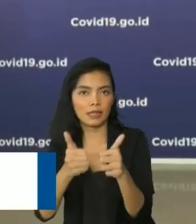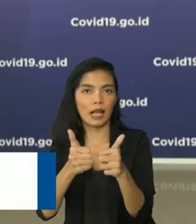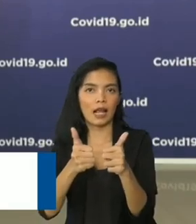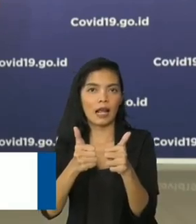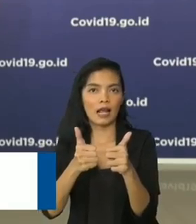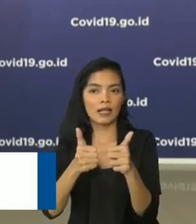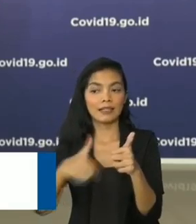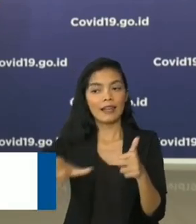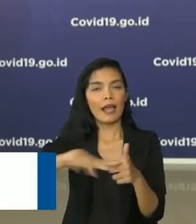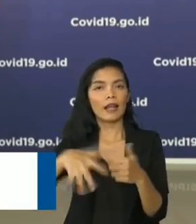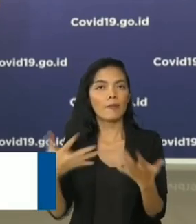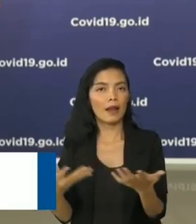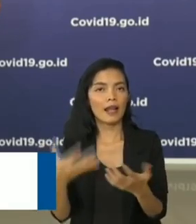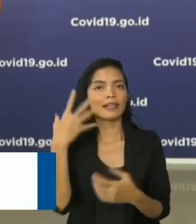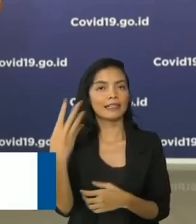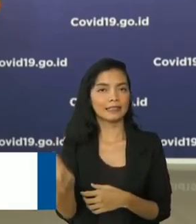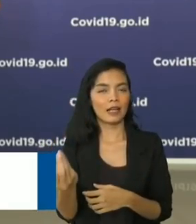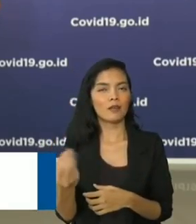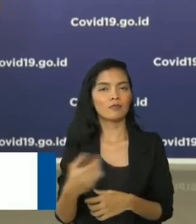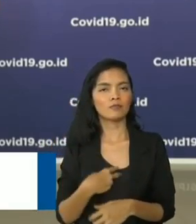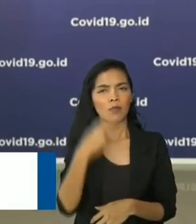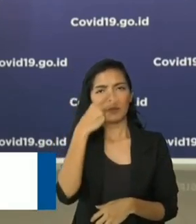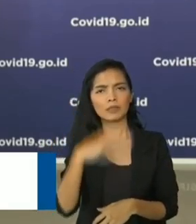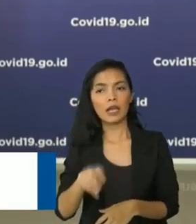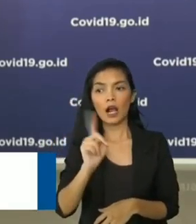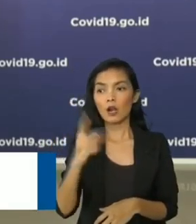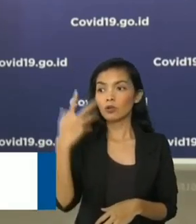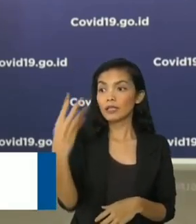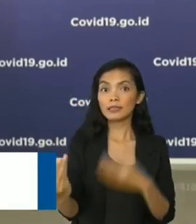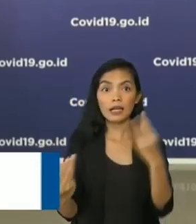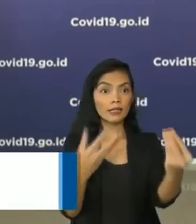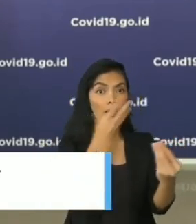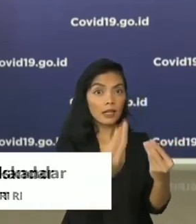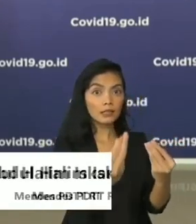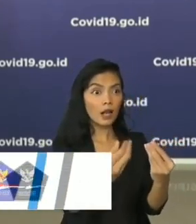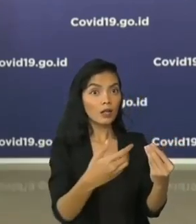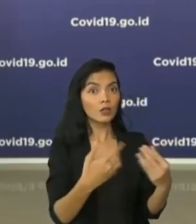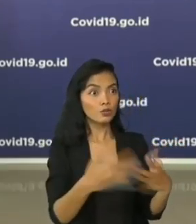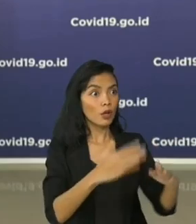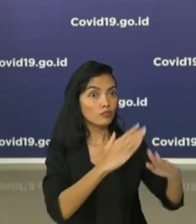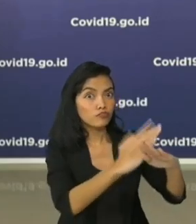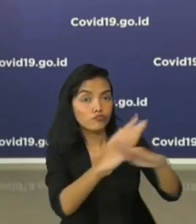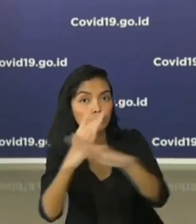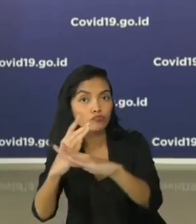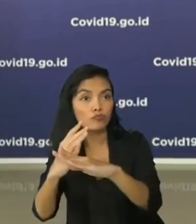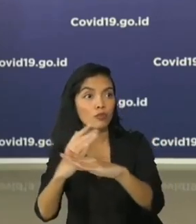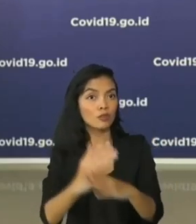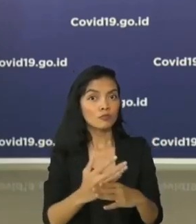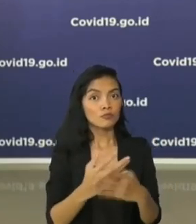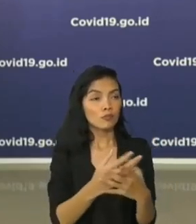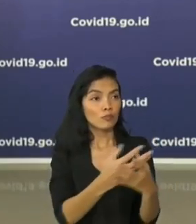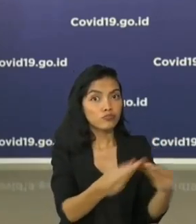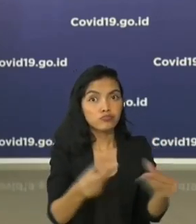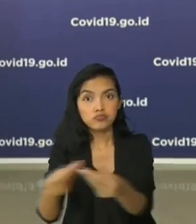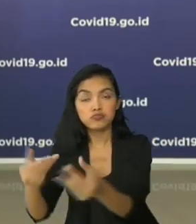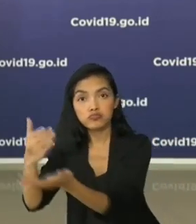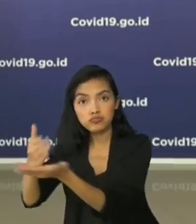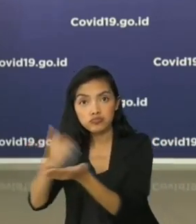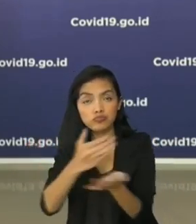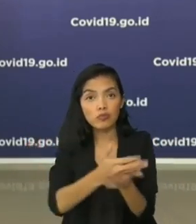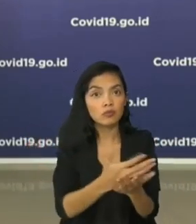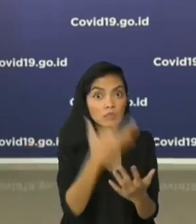di sekop Desa Kita yakin kalau tiap-tiap Desa melakukan penanganan serius Bagaimana harapan kepala gugus tugas